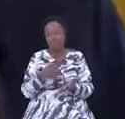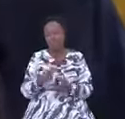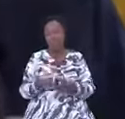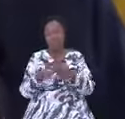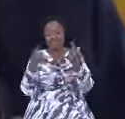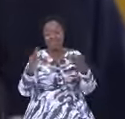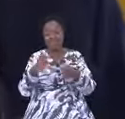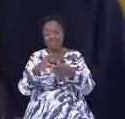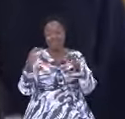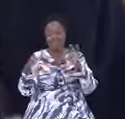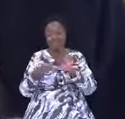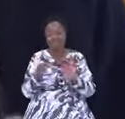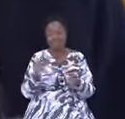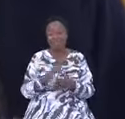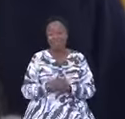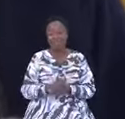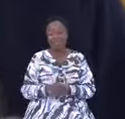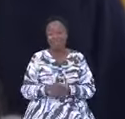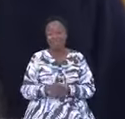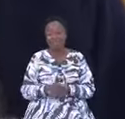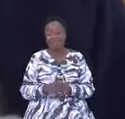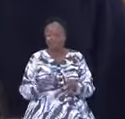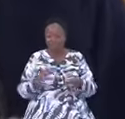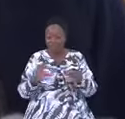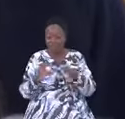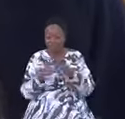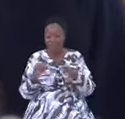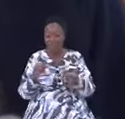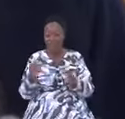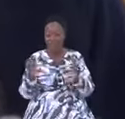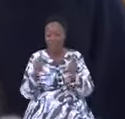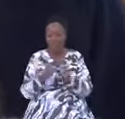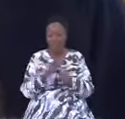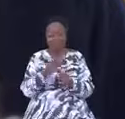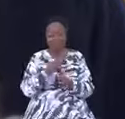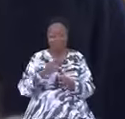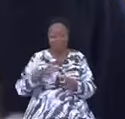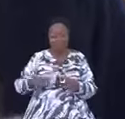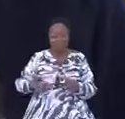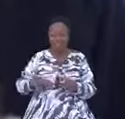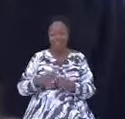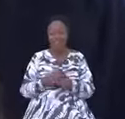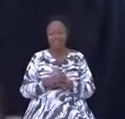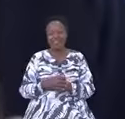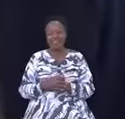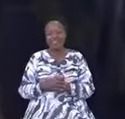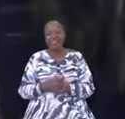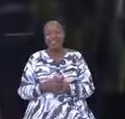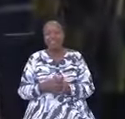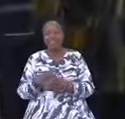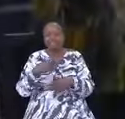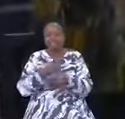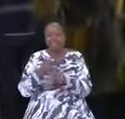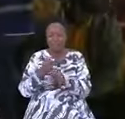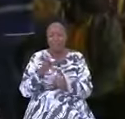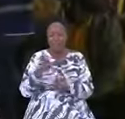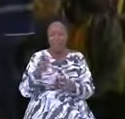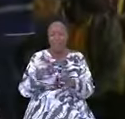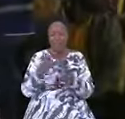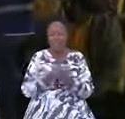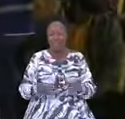connecter à christ fait de vos nouvelles créatures vous avez une nouvelle histoire nouvelle